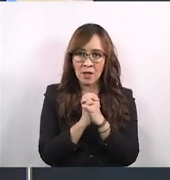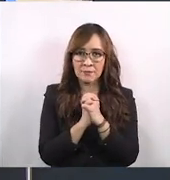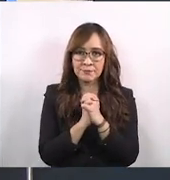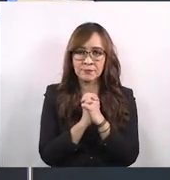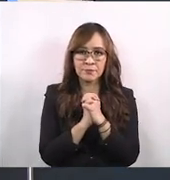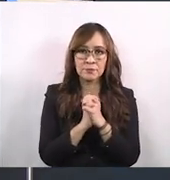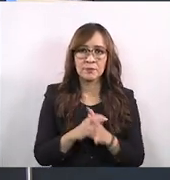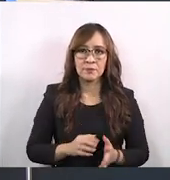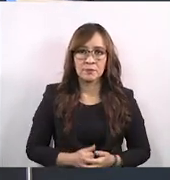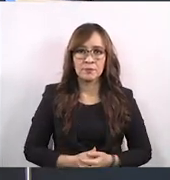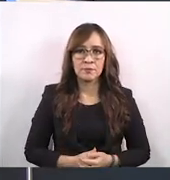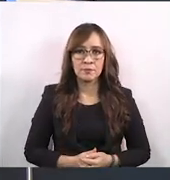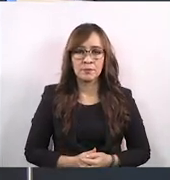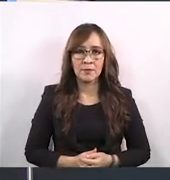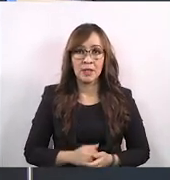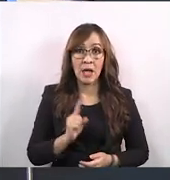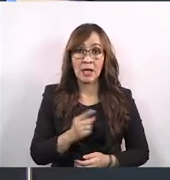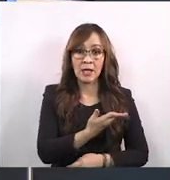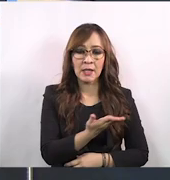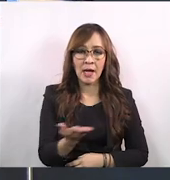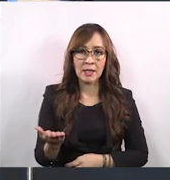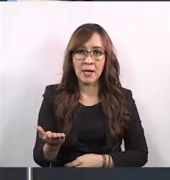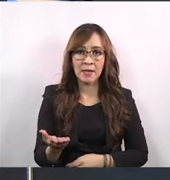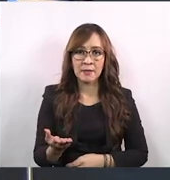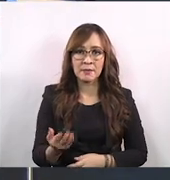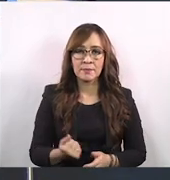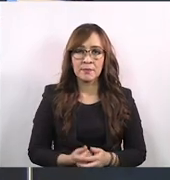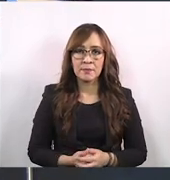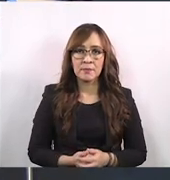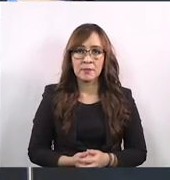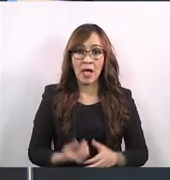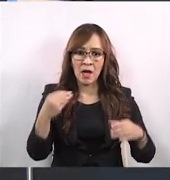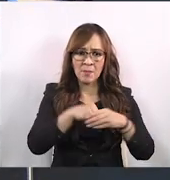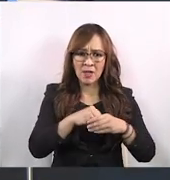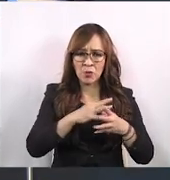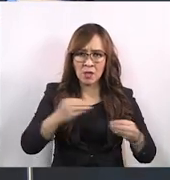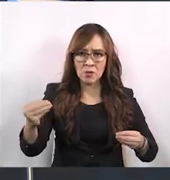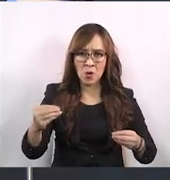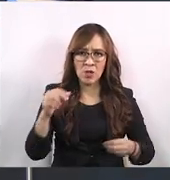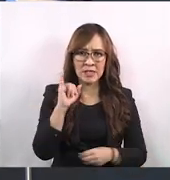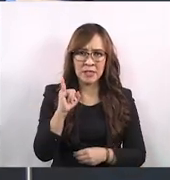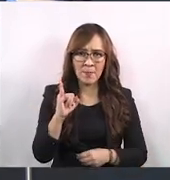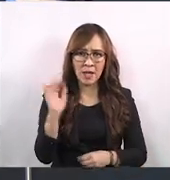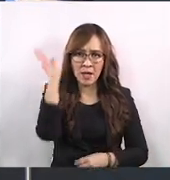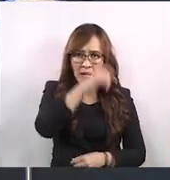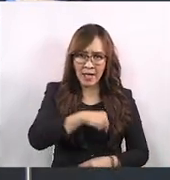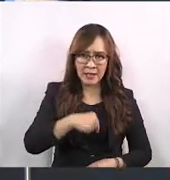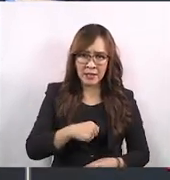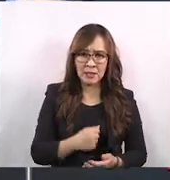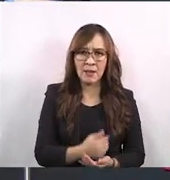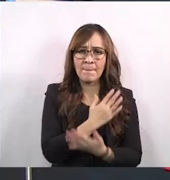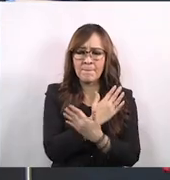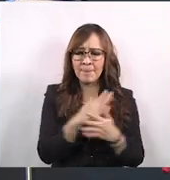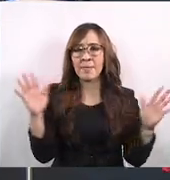berdoa Hai spray sudah dicat Rohis band dilepaskan sadar hari